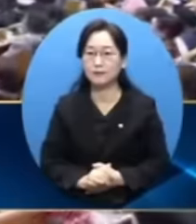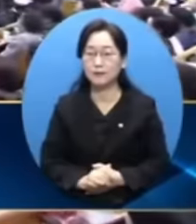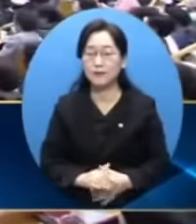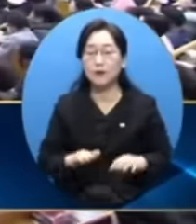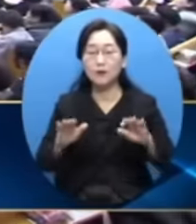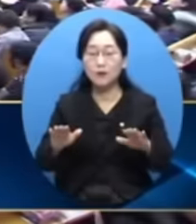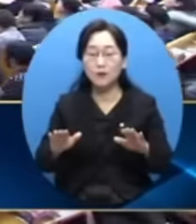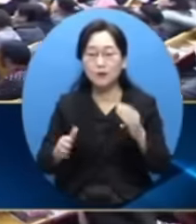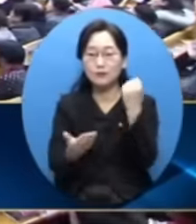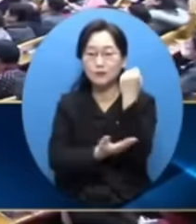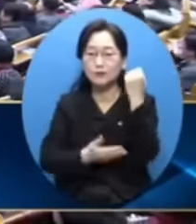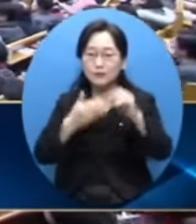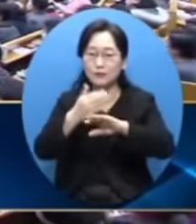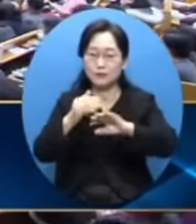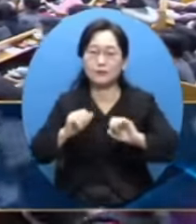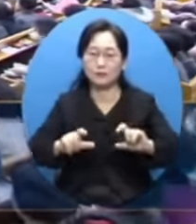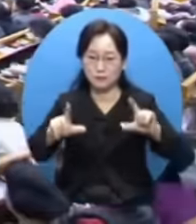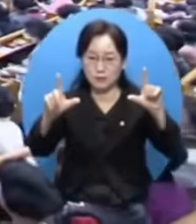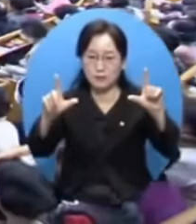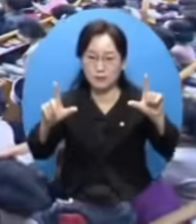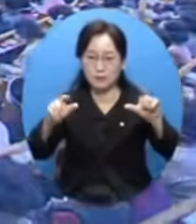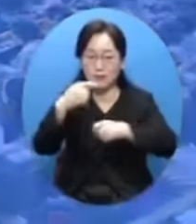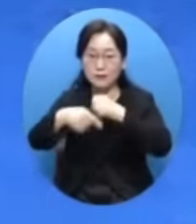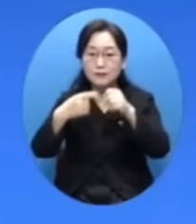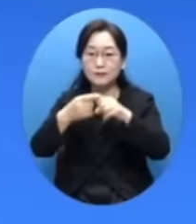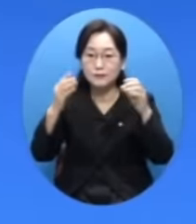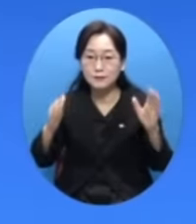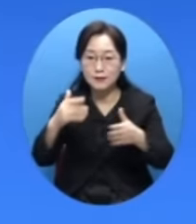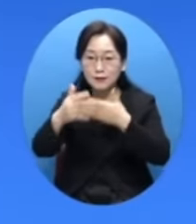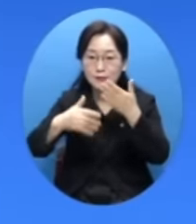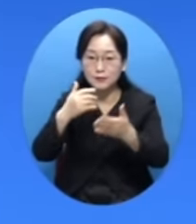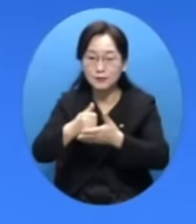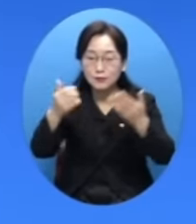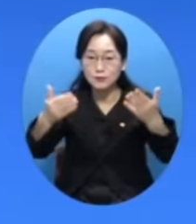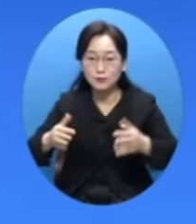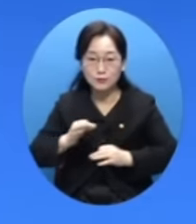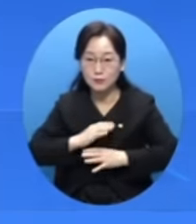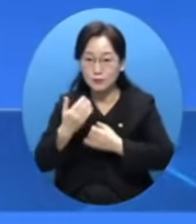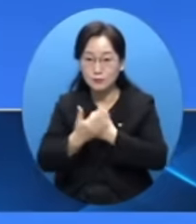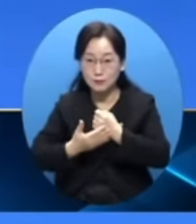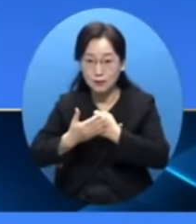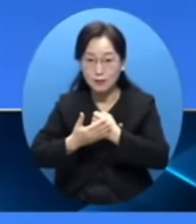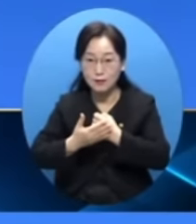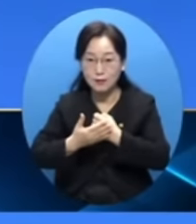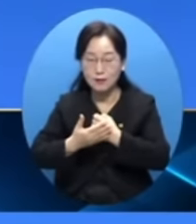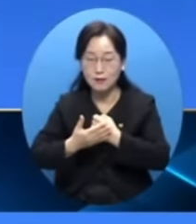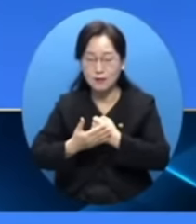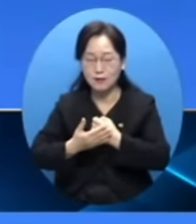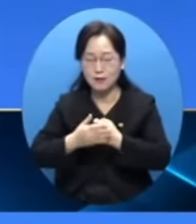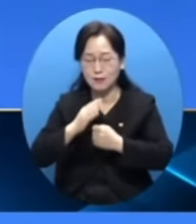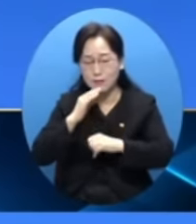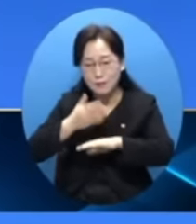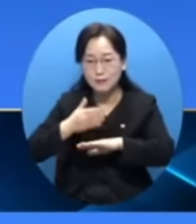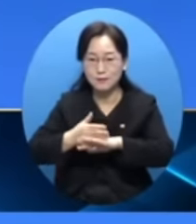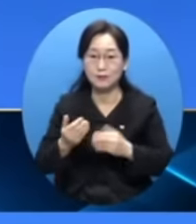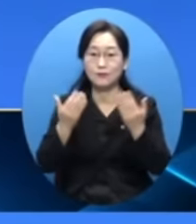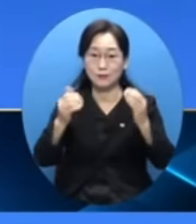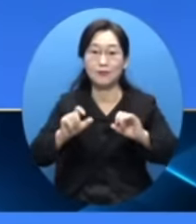오늘은 추수감사 주일입니다. 한 해 동안 하나님께서 주신 놀라운 은혜에 대하여 감사드리는